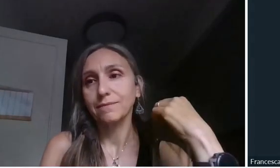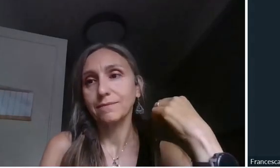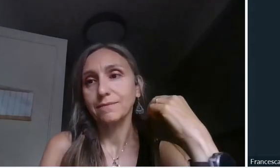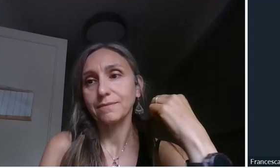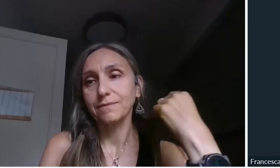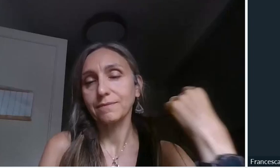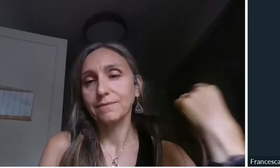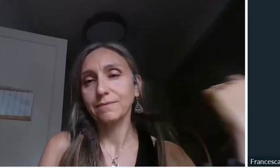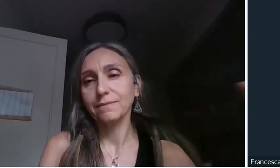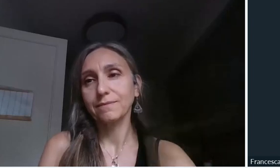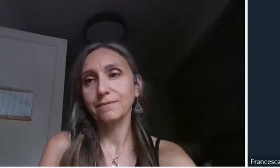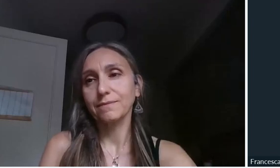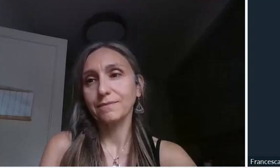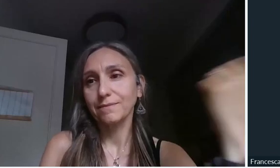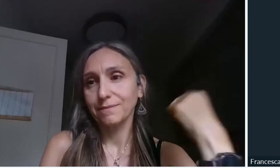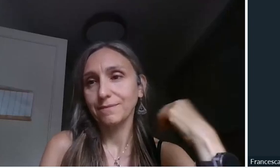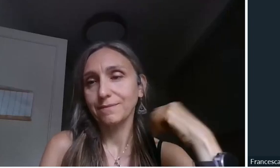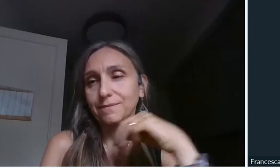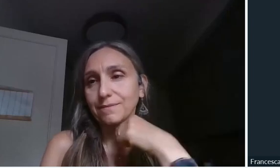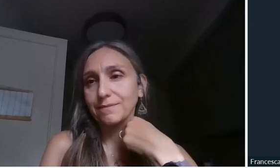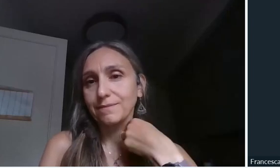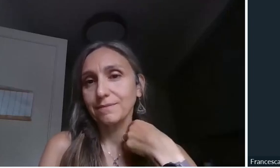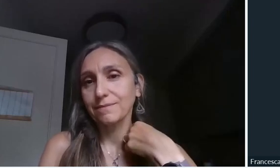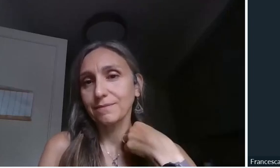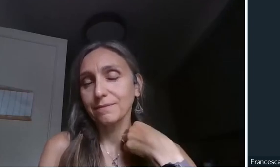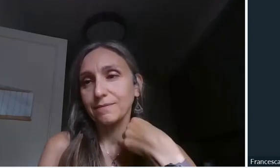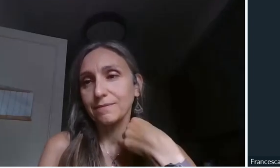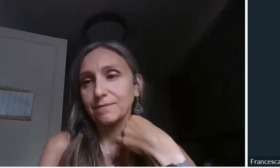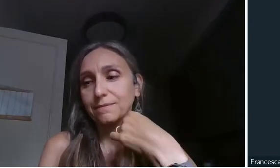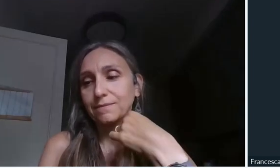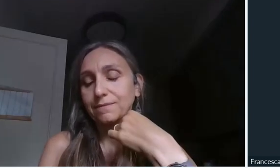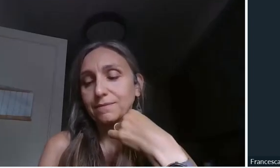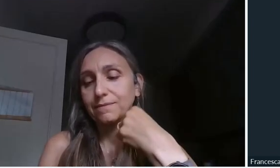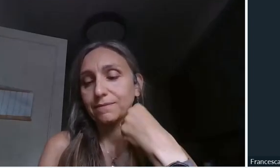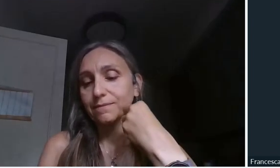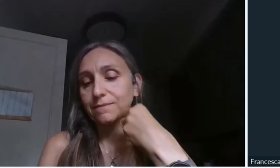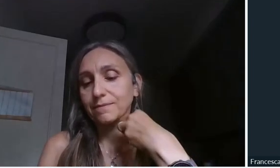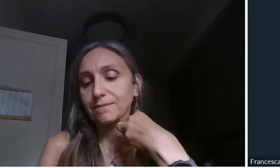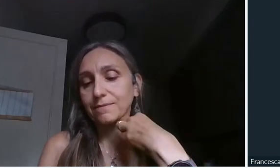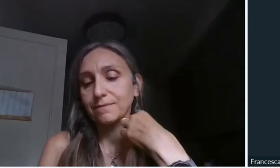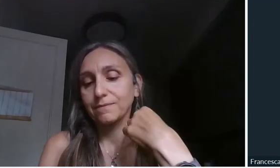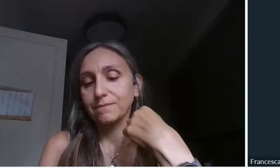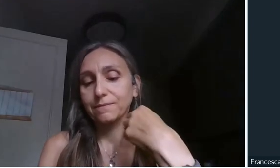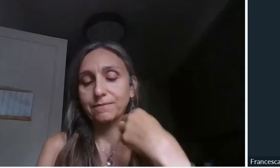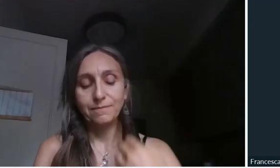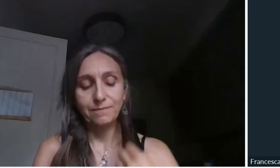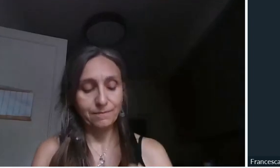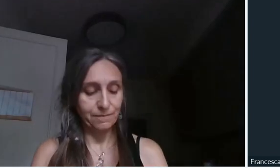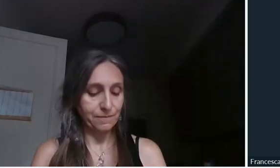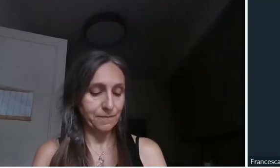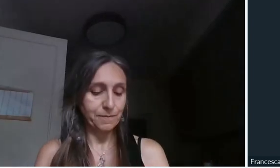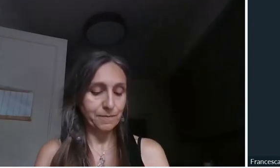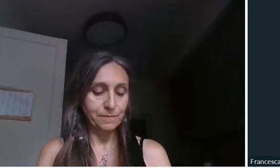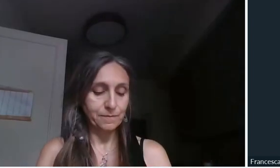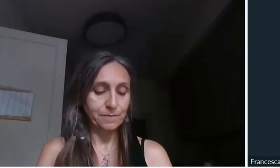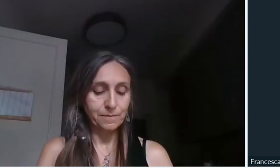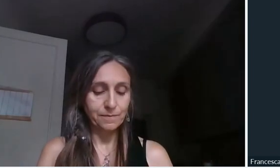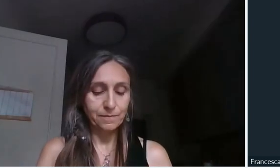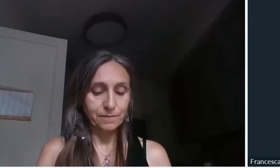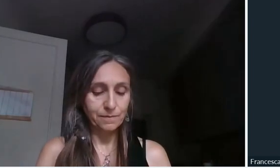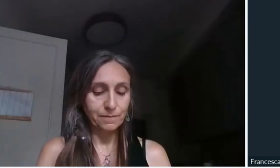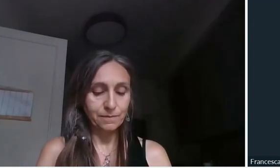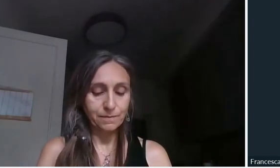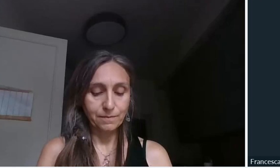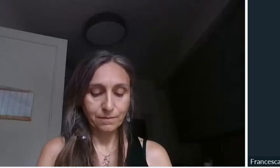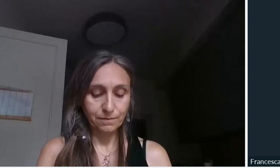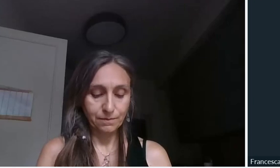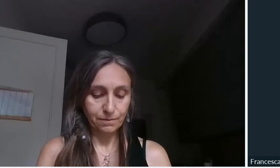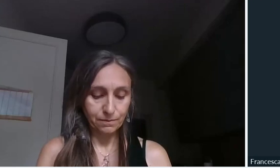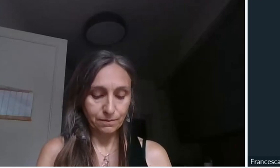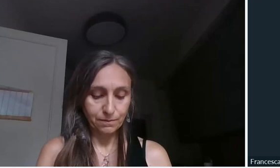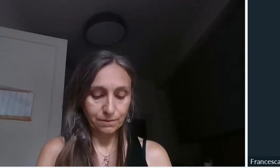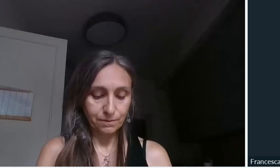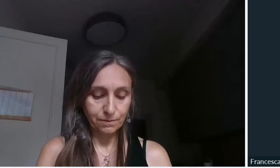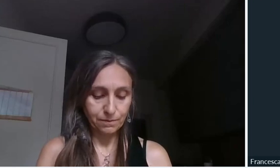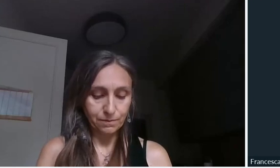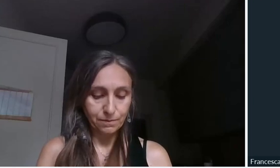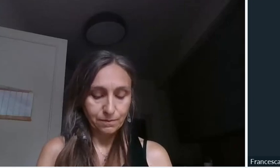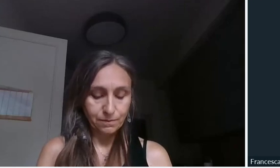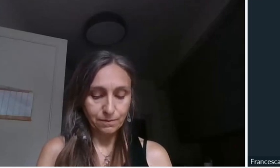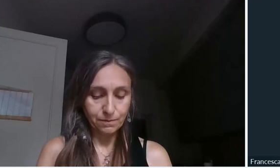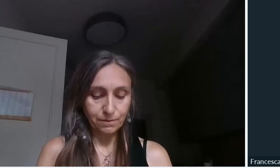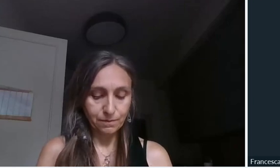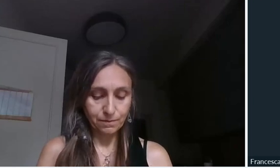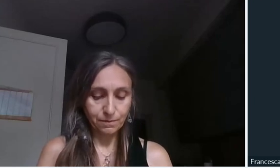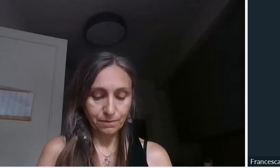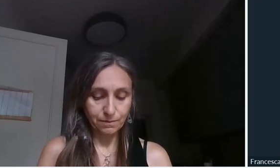di troncarlo. Per cui sicuramente sì, da parte nostra continuo